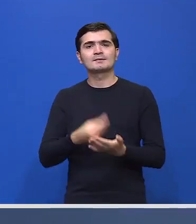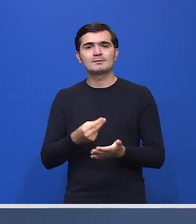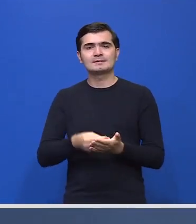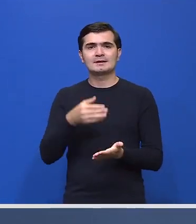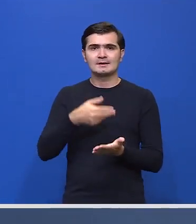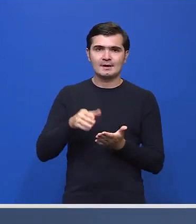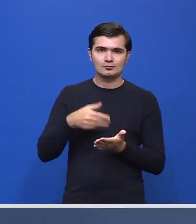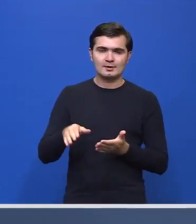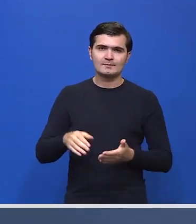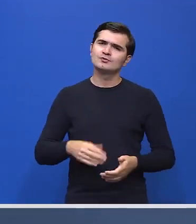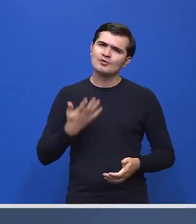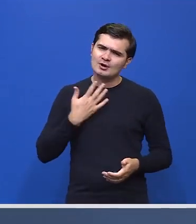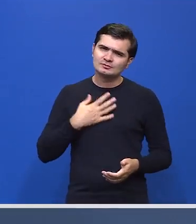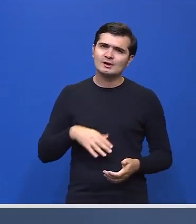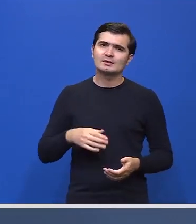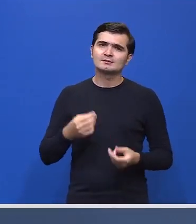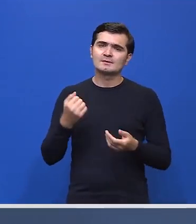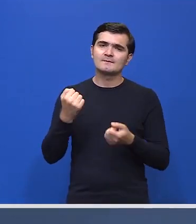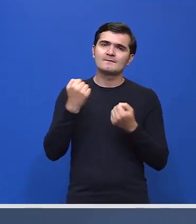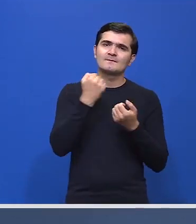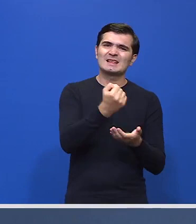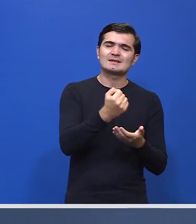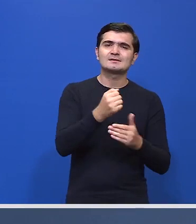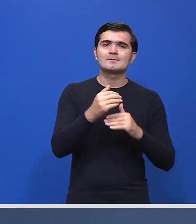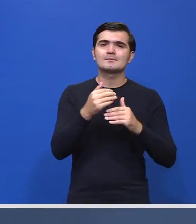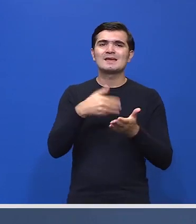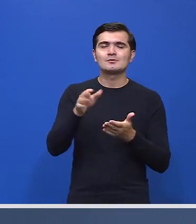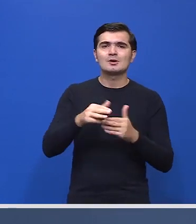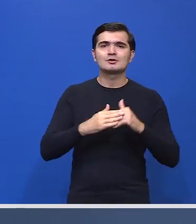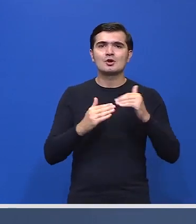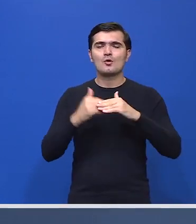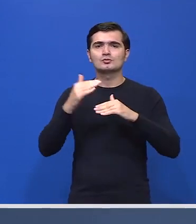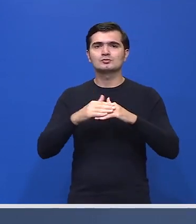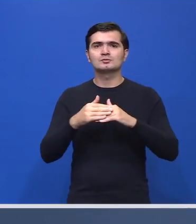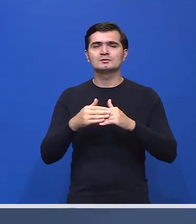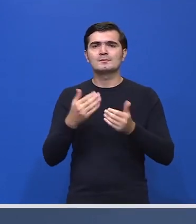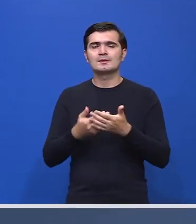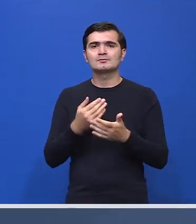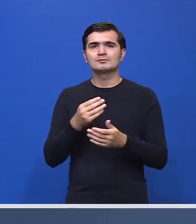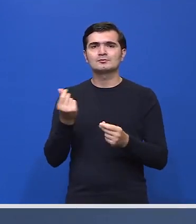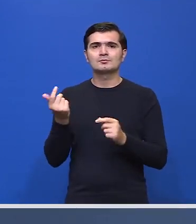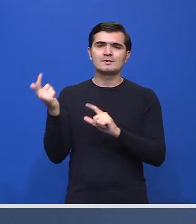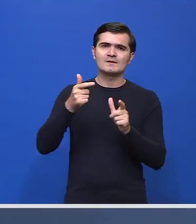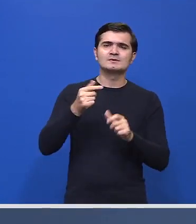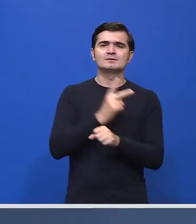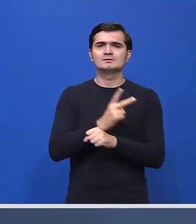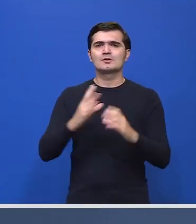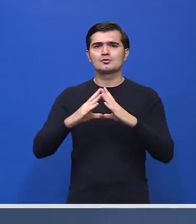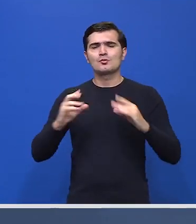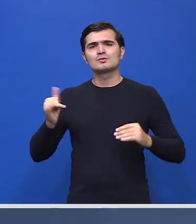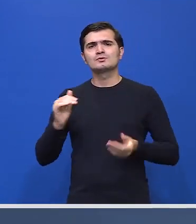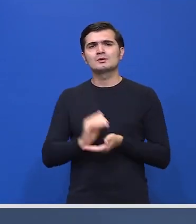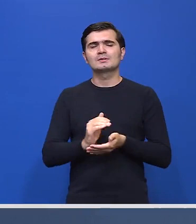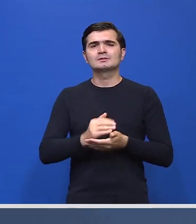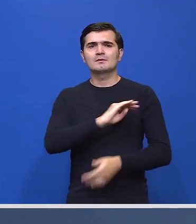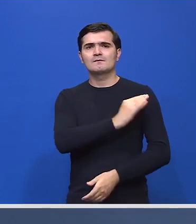Și aș vrea să finanțăm cheltuielile de construcții pentru investițiile statului român și ale autorităților locale și să păstrăm forță de muncă